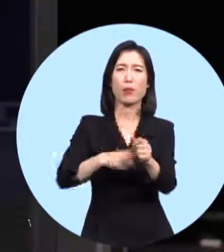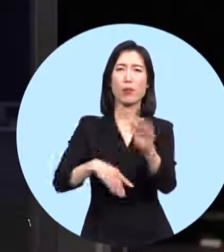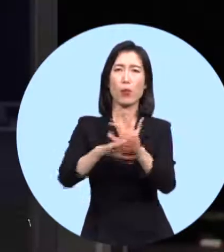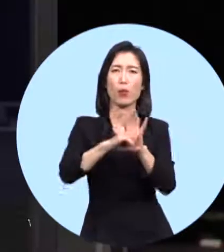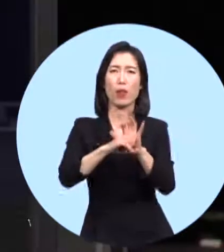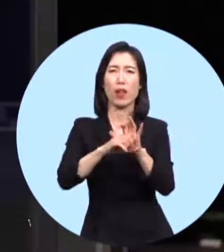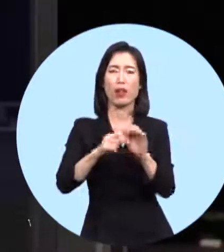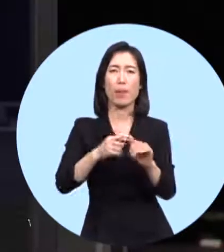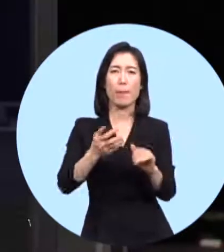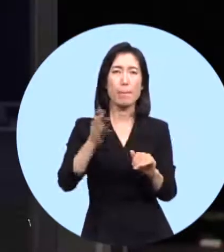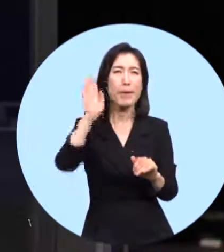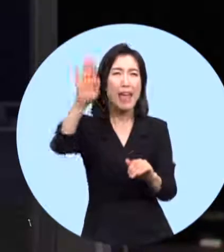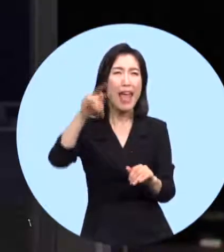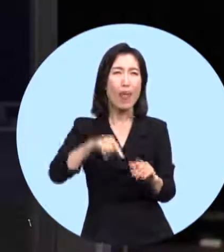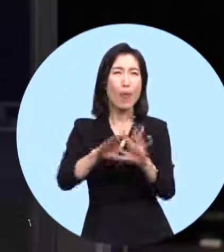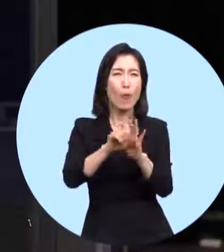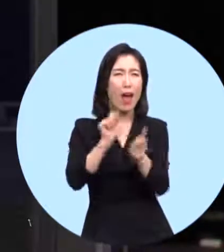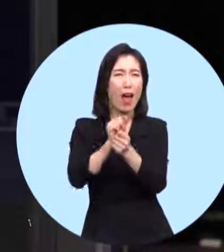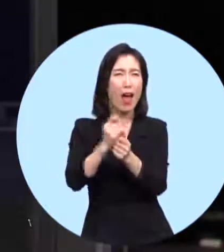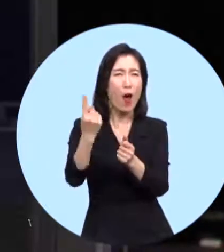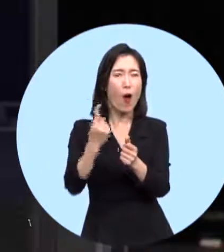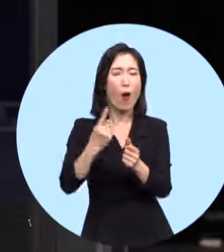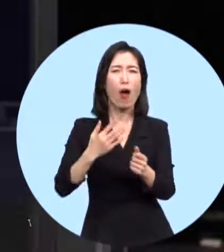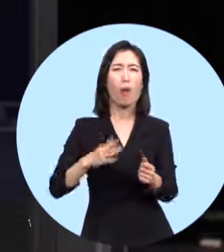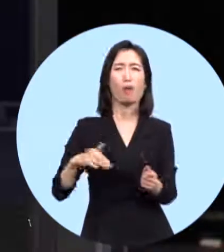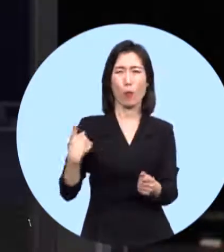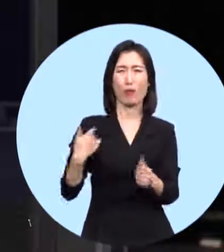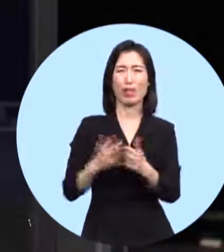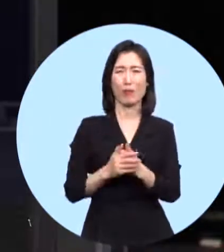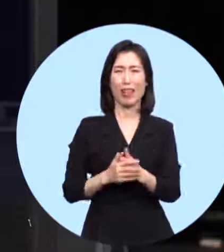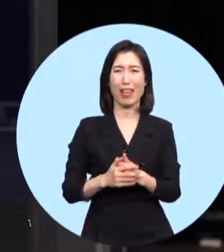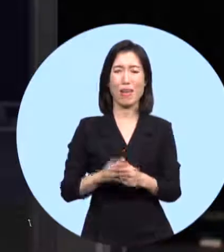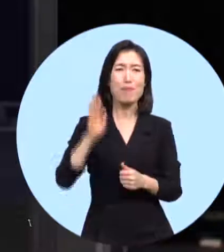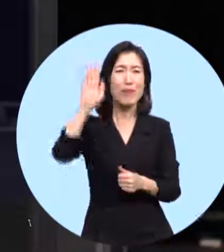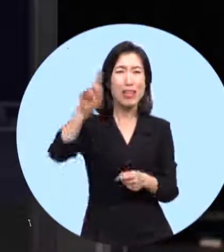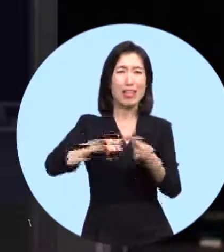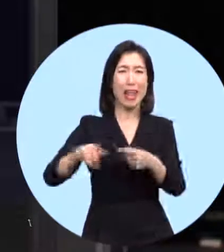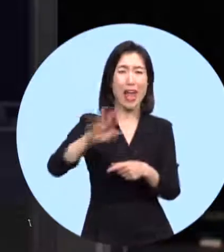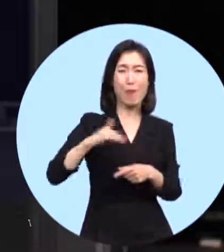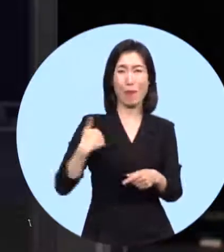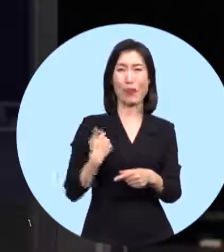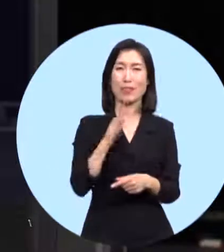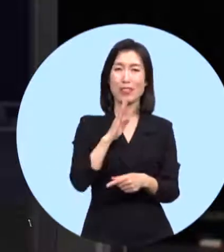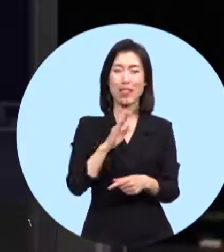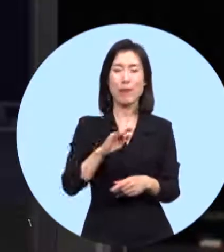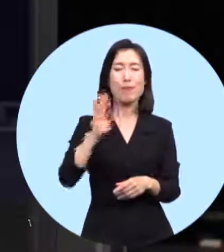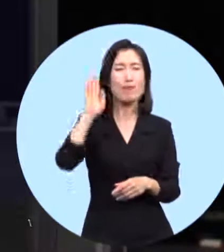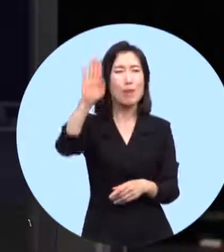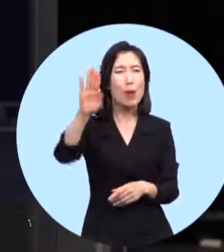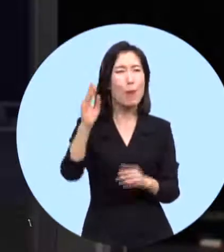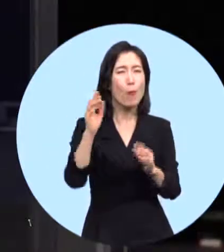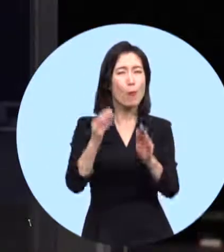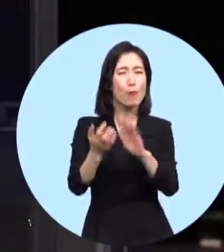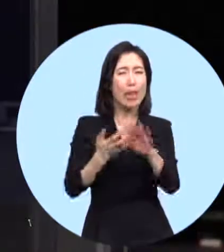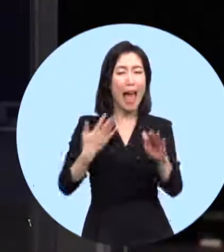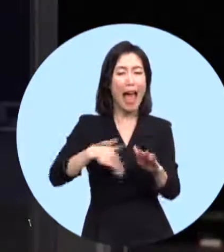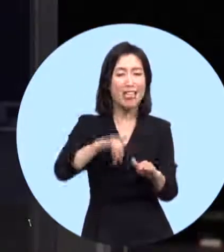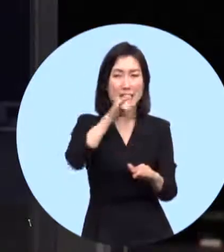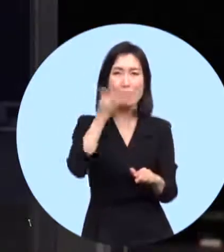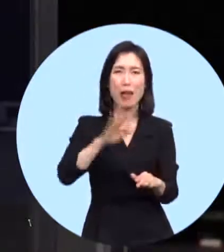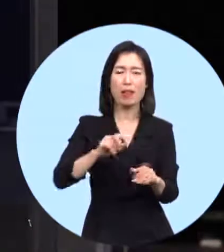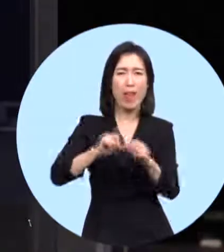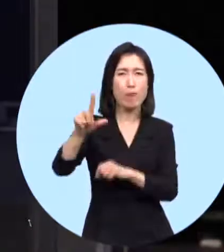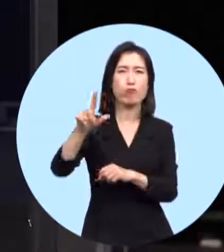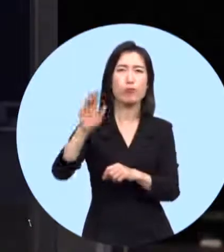직면하는 삶이라고 하는 것이 예측 가능하지는 않지 않습니까? 물론 예측 가능한 부분도 있지만 대부분 그렇지 않습니다.